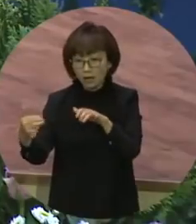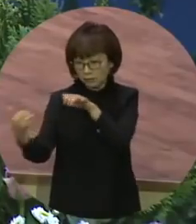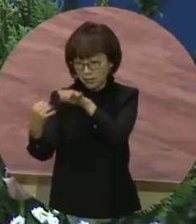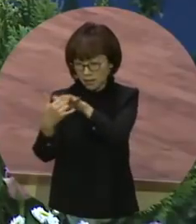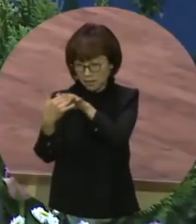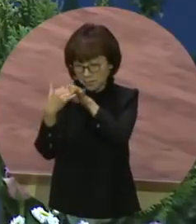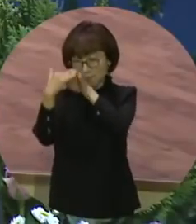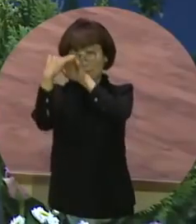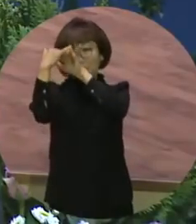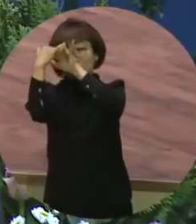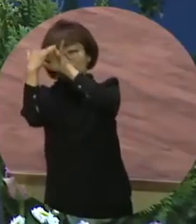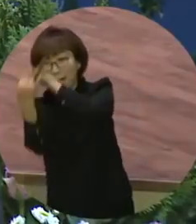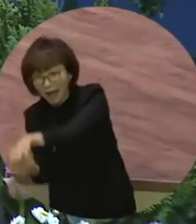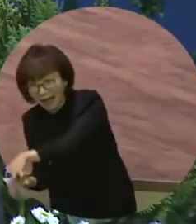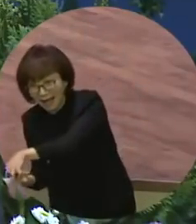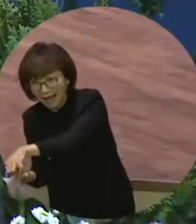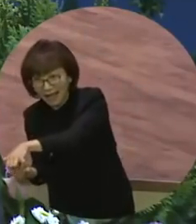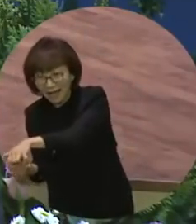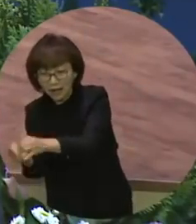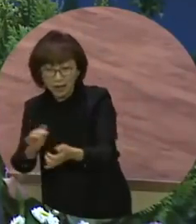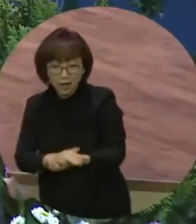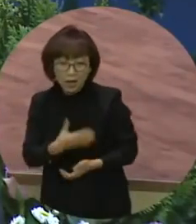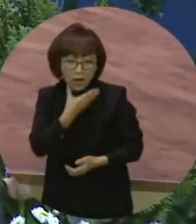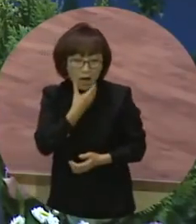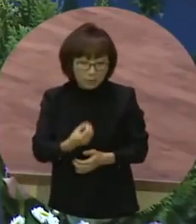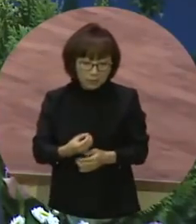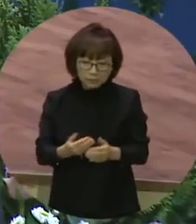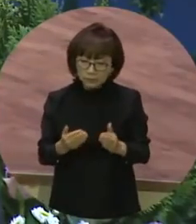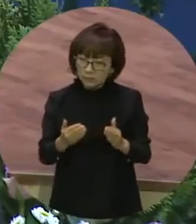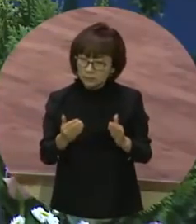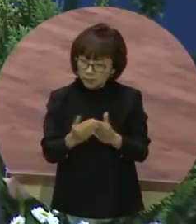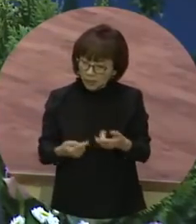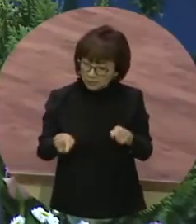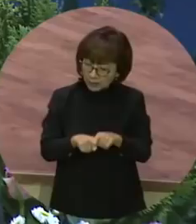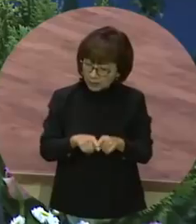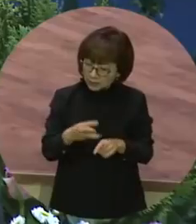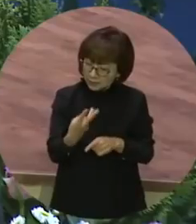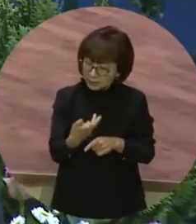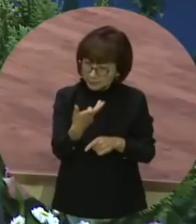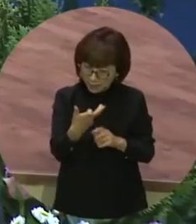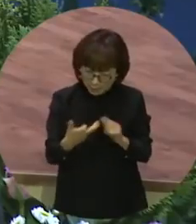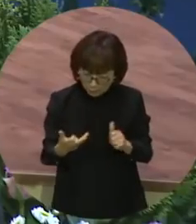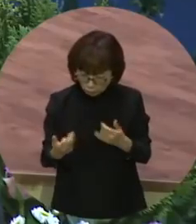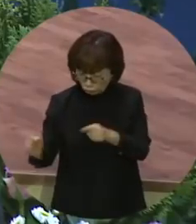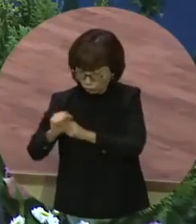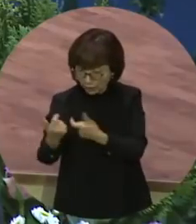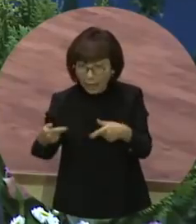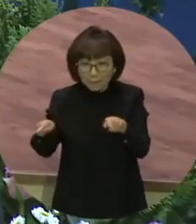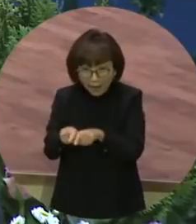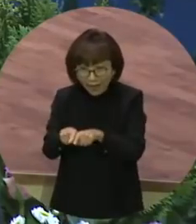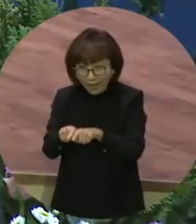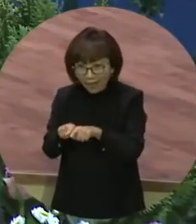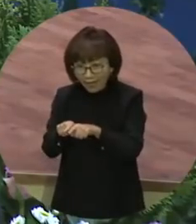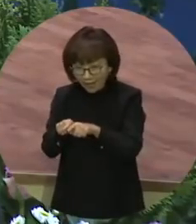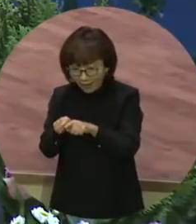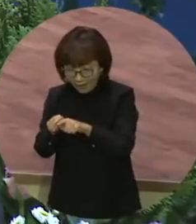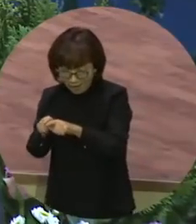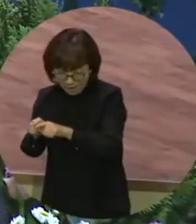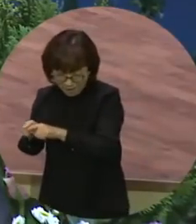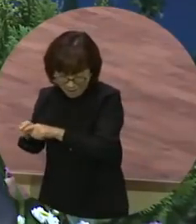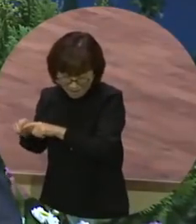그때만 해도 믿음이 대단했습니다, 아브라함이. 근데 이 믿음이 어디로 가버렸어요? 승리하고